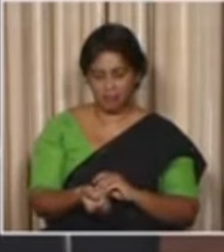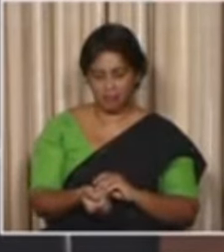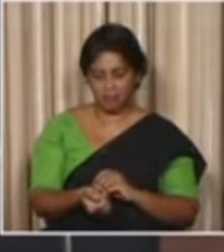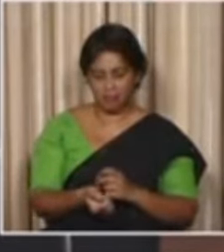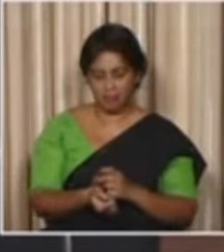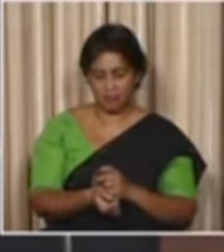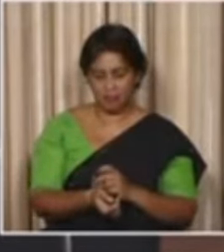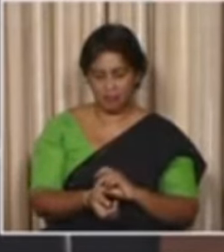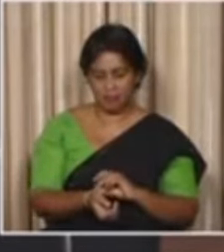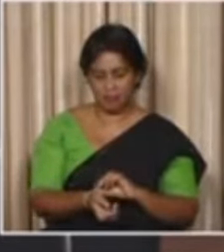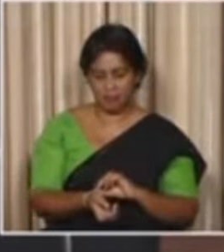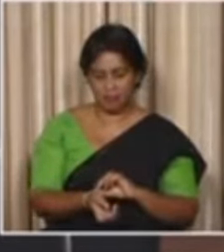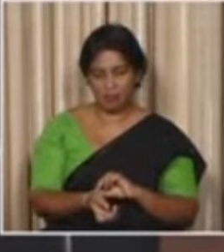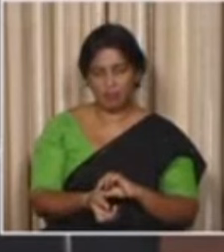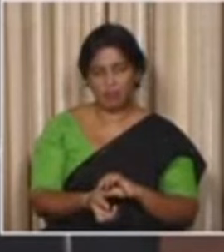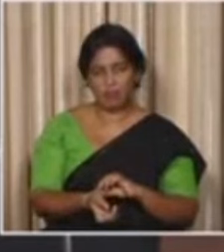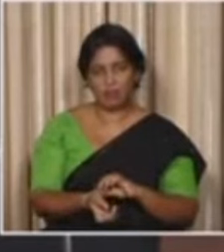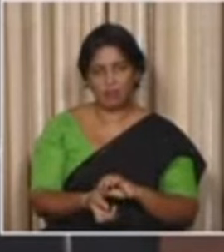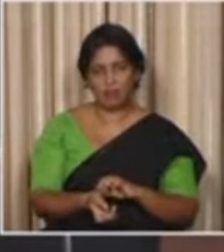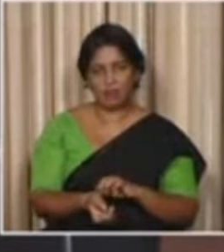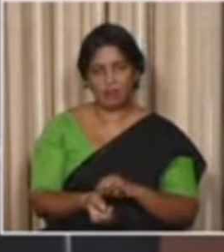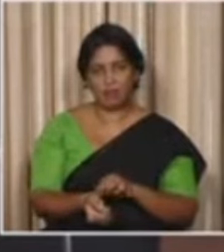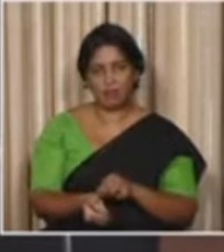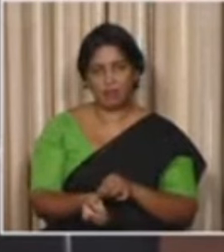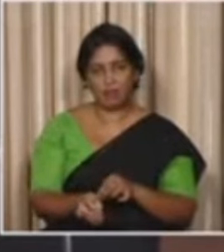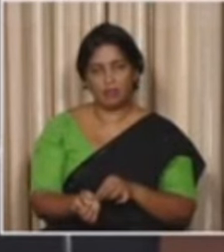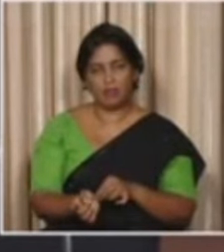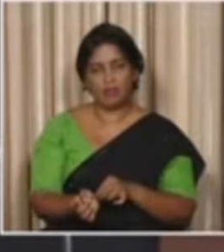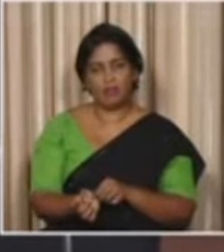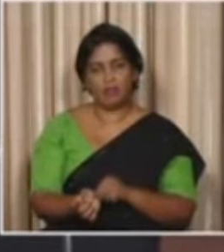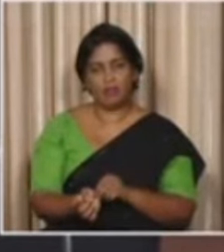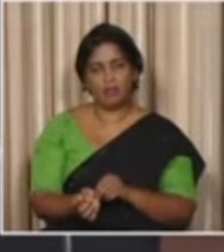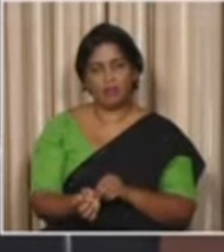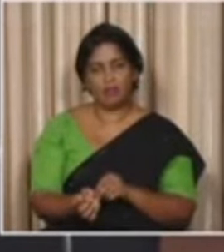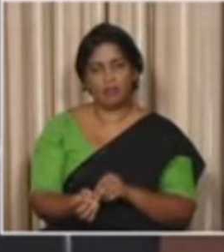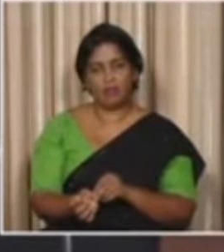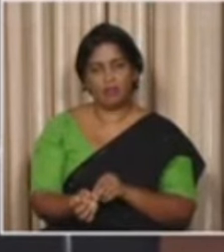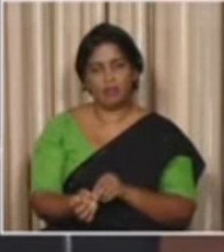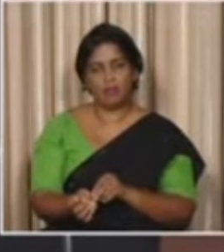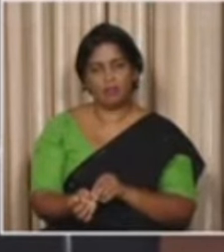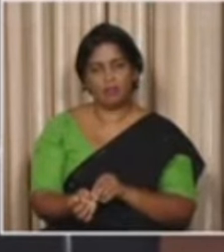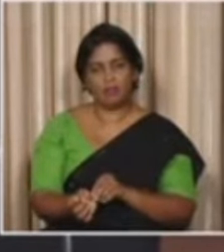I want your attention. දැන් මහා බැංකුවේ තාම චාරිත්‍ර දන්නේ.